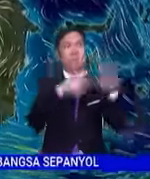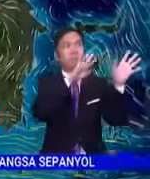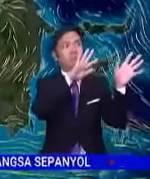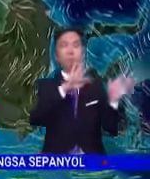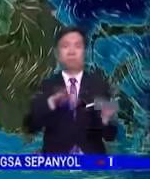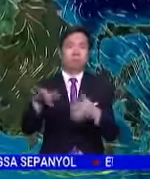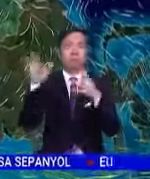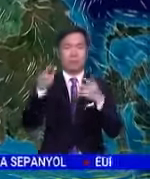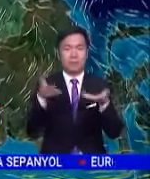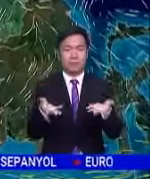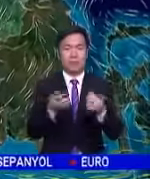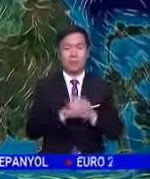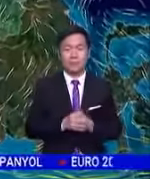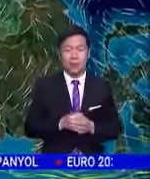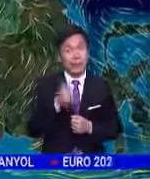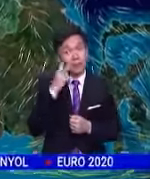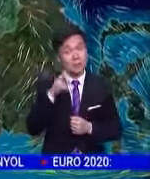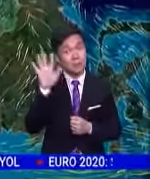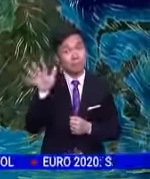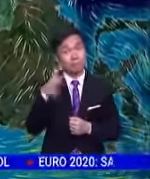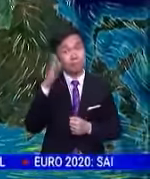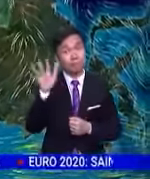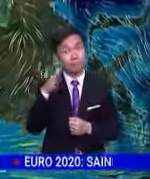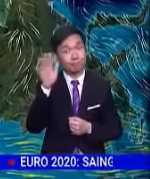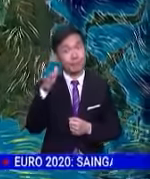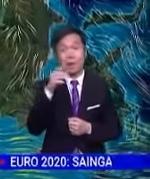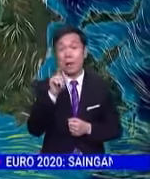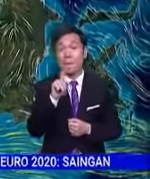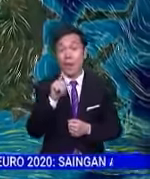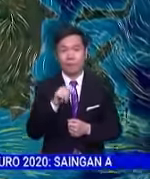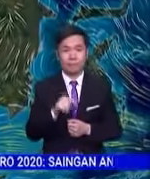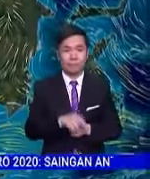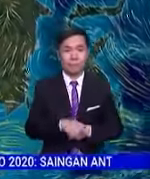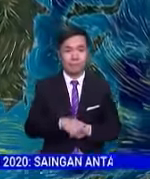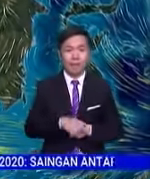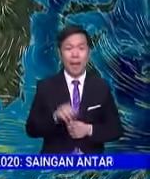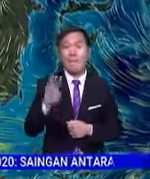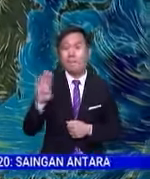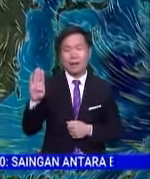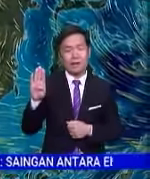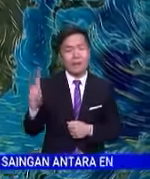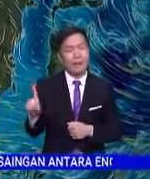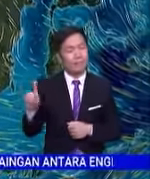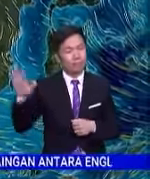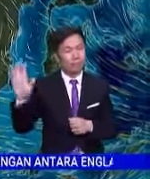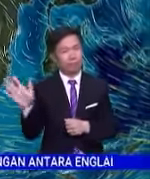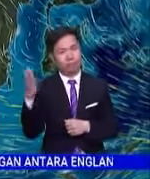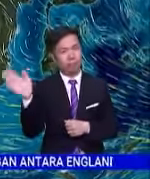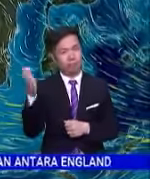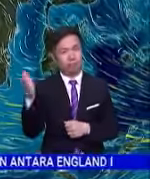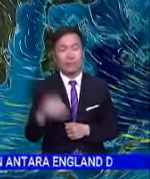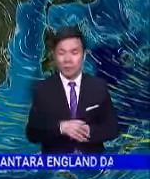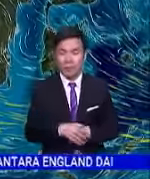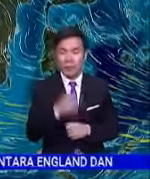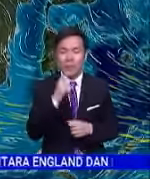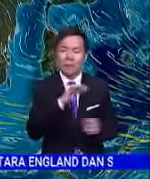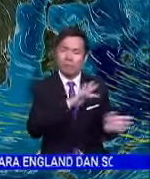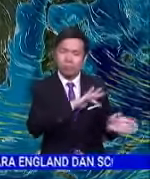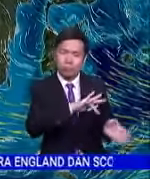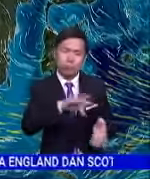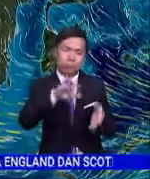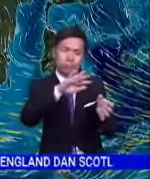di rantau negara kita yang masih lagi menerima dominasi tiupan angin dari arah barat daya dengan kelajuan yang agak perlahan, iaitu